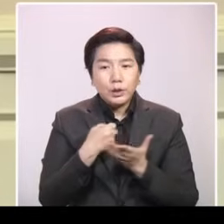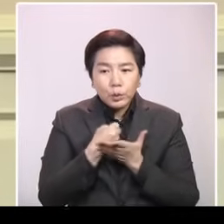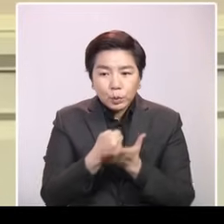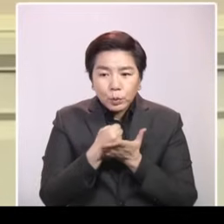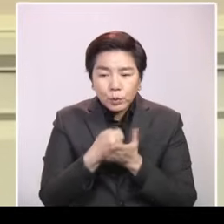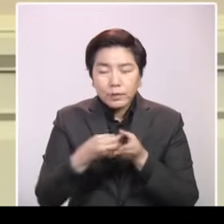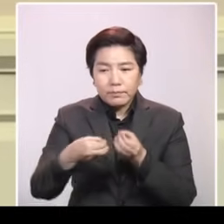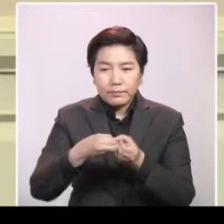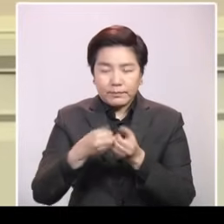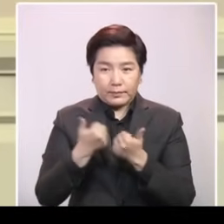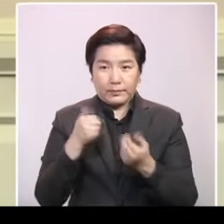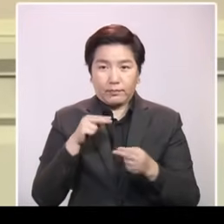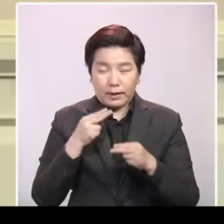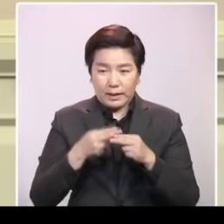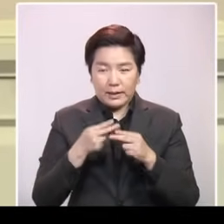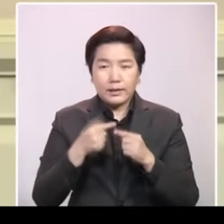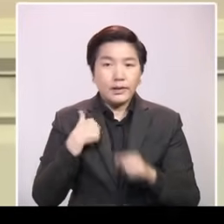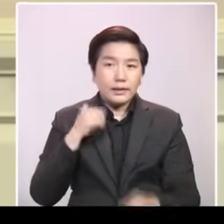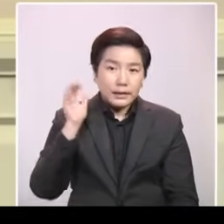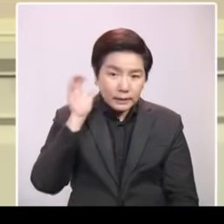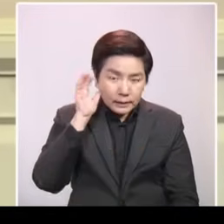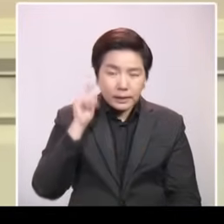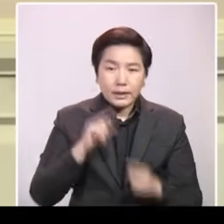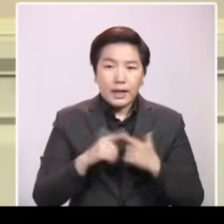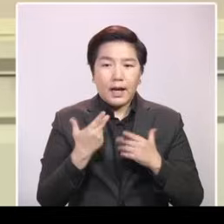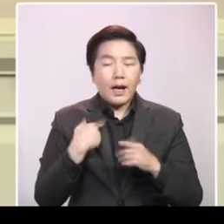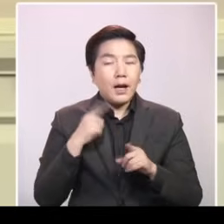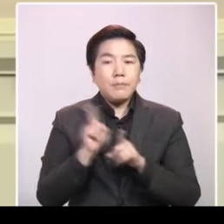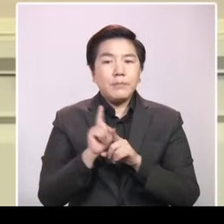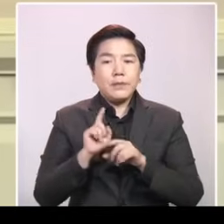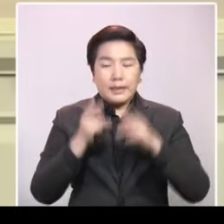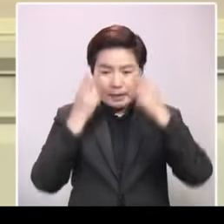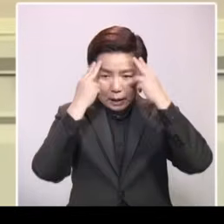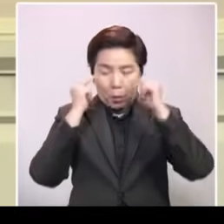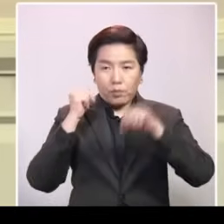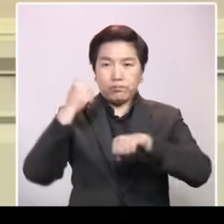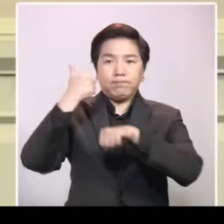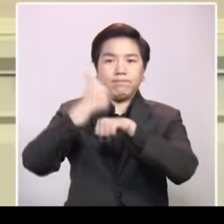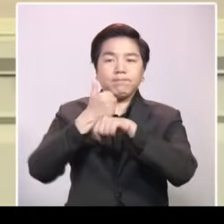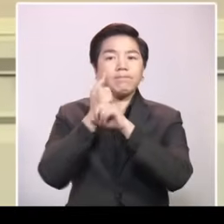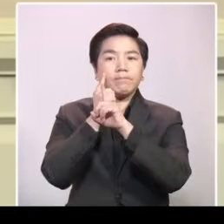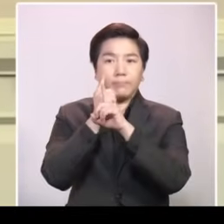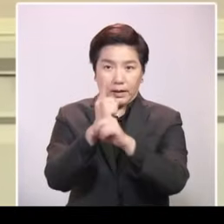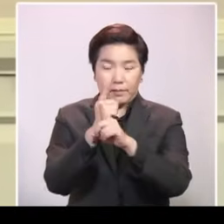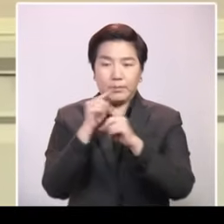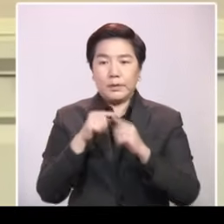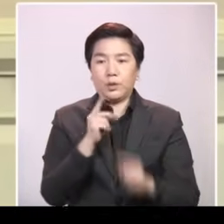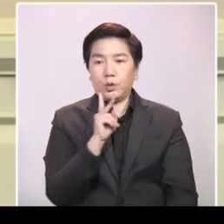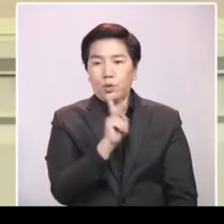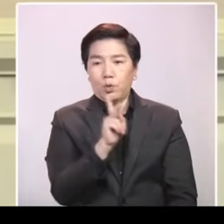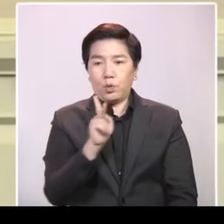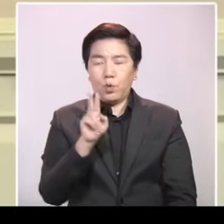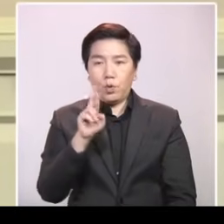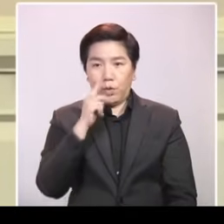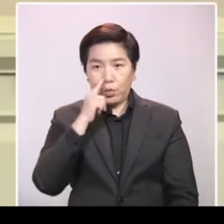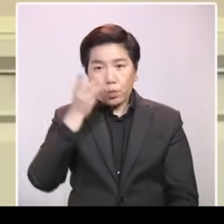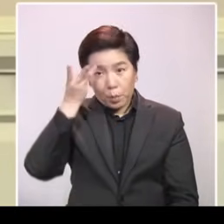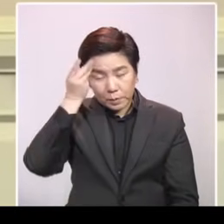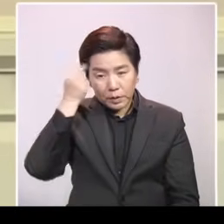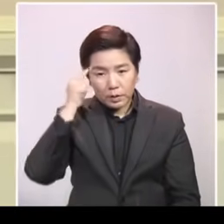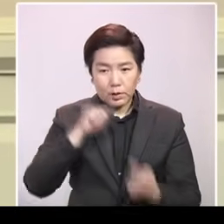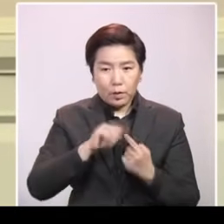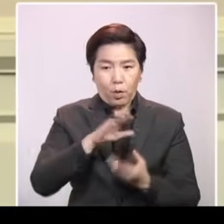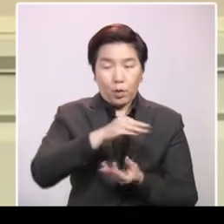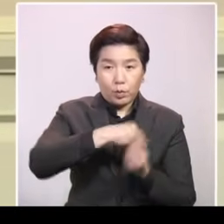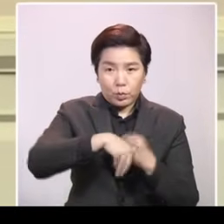กันนายสนั่นบอกว่าเชื่อมั่นรัฐบาลภายใต้การนำของนายกแพทองธารค่ะโดยทางกกรได้ระดมความคิดเห็นจากภาค